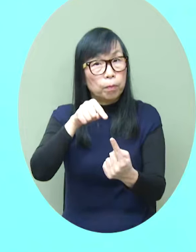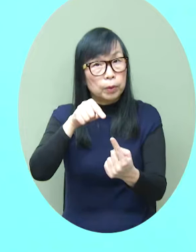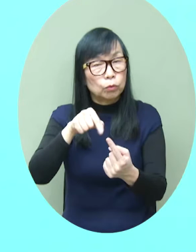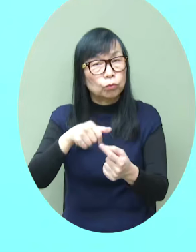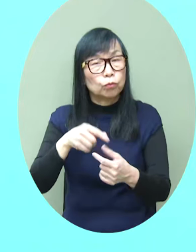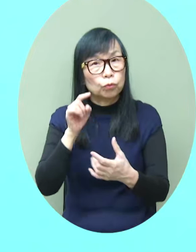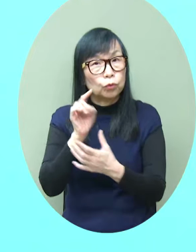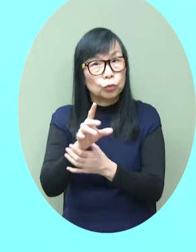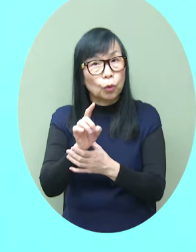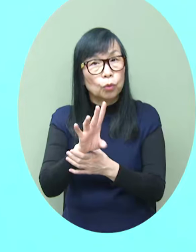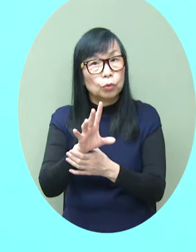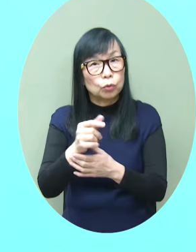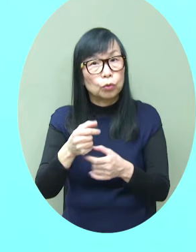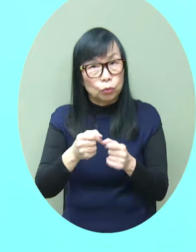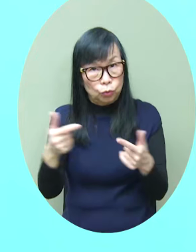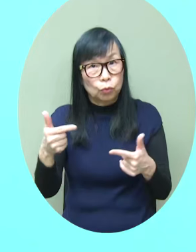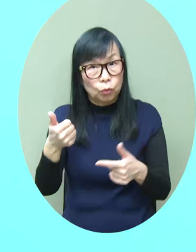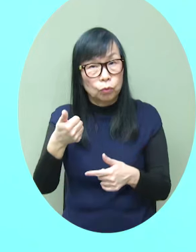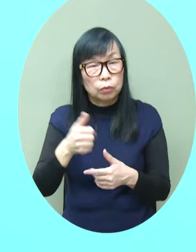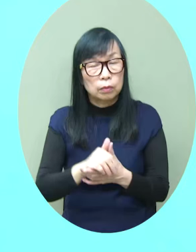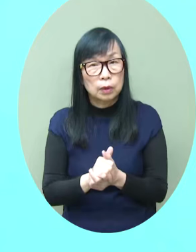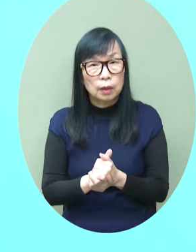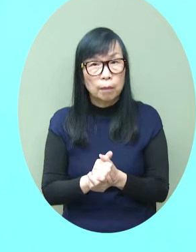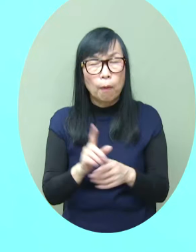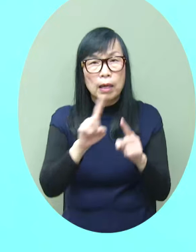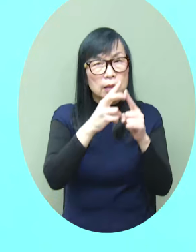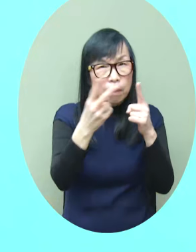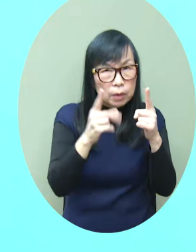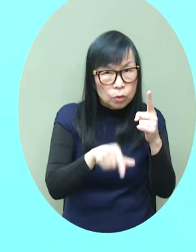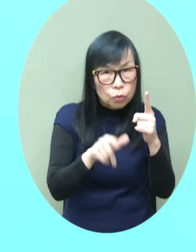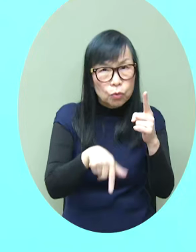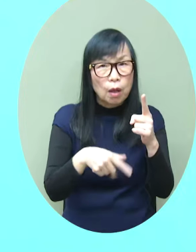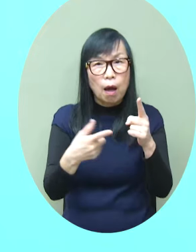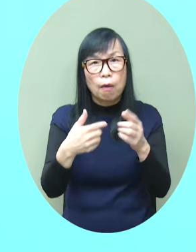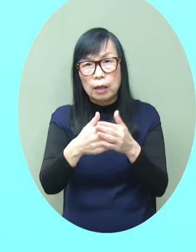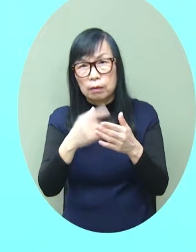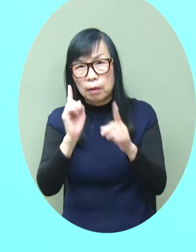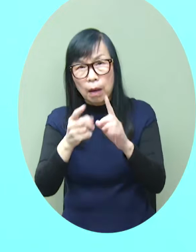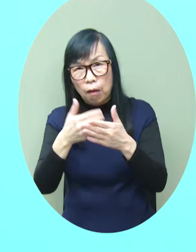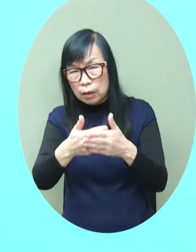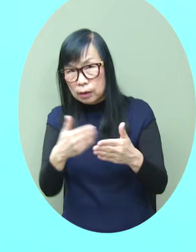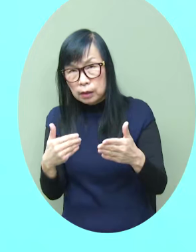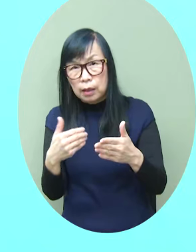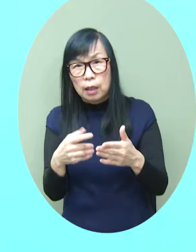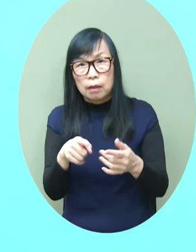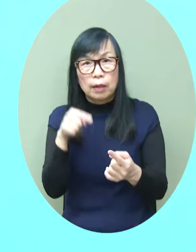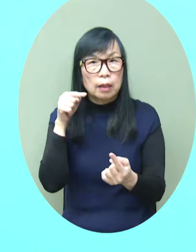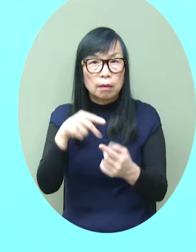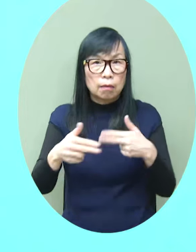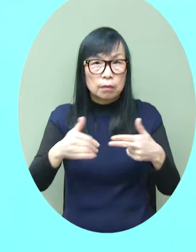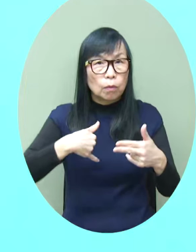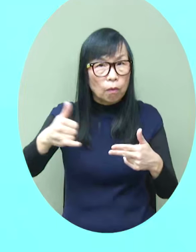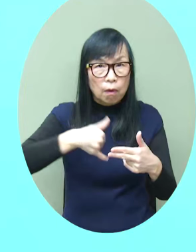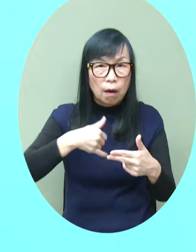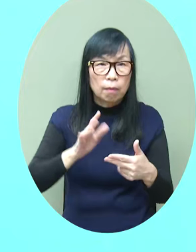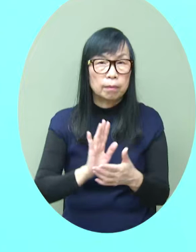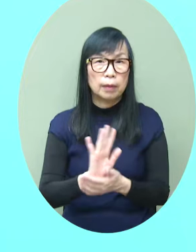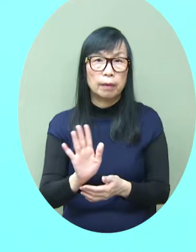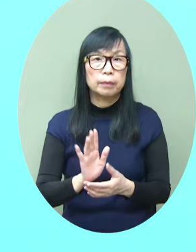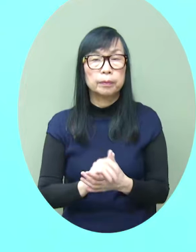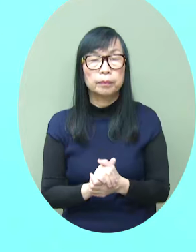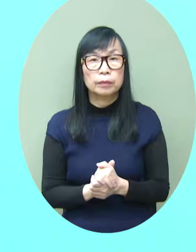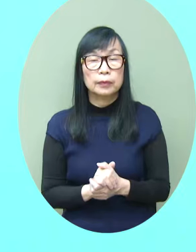好，所以並冇話係12月某一日之前咧係要達至到通關啊。好啦，